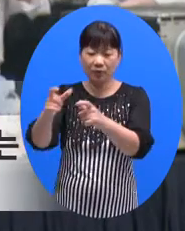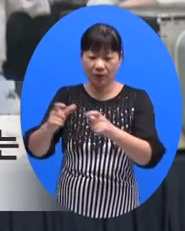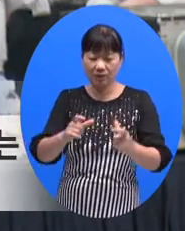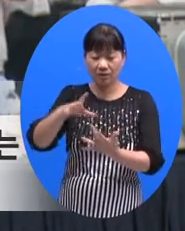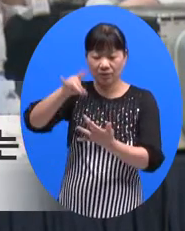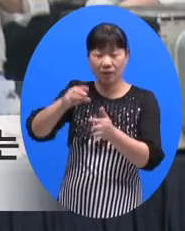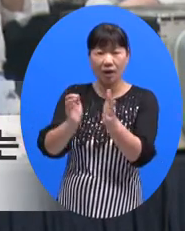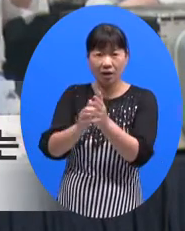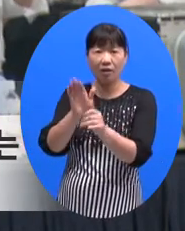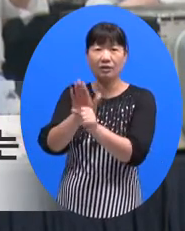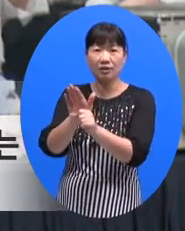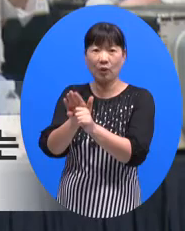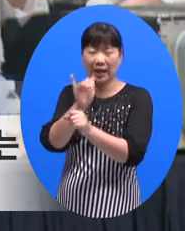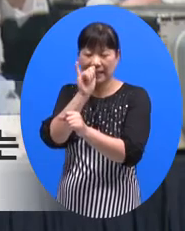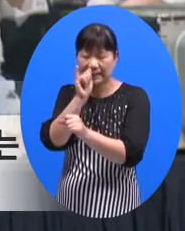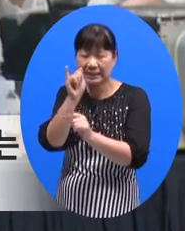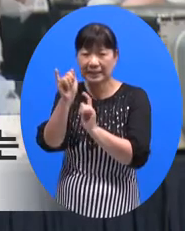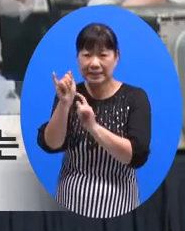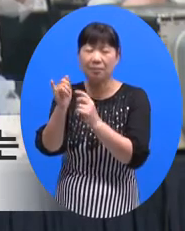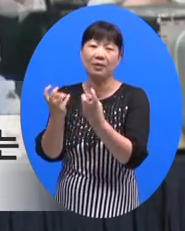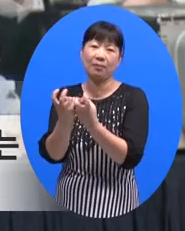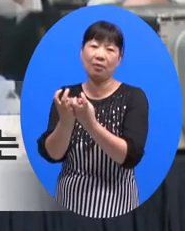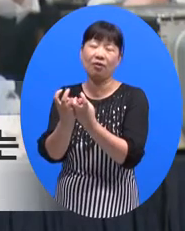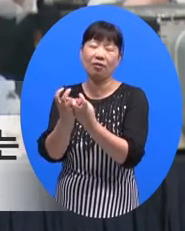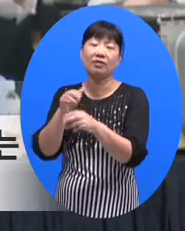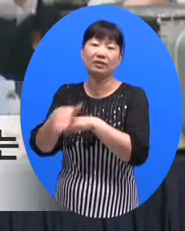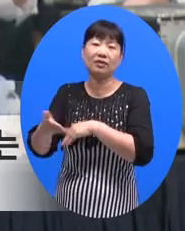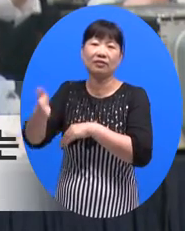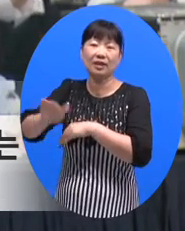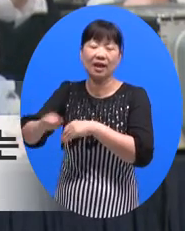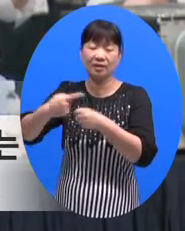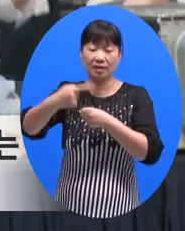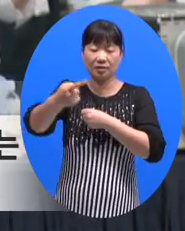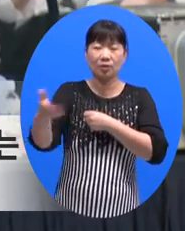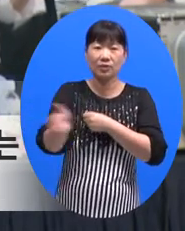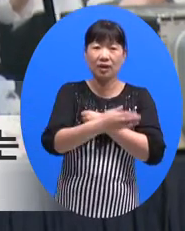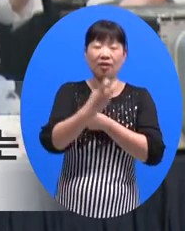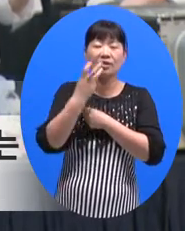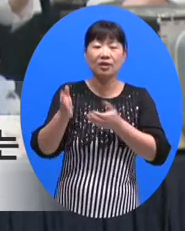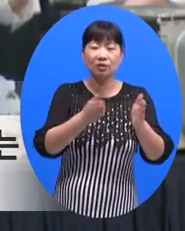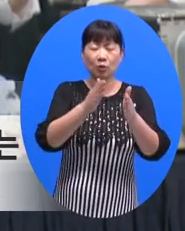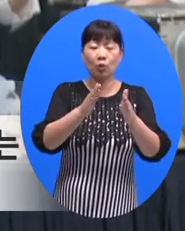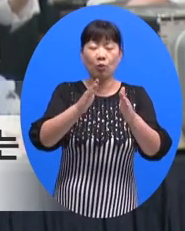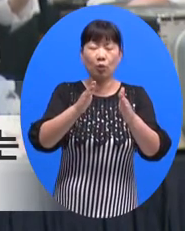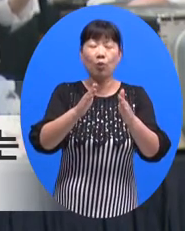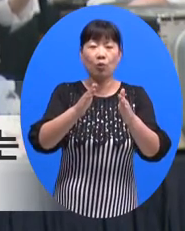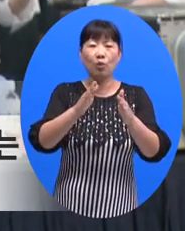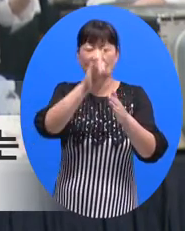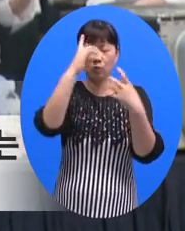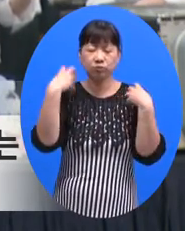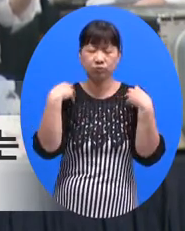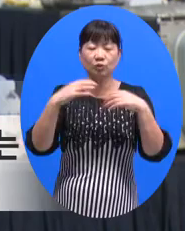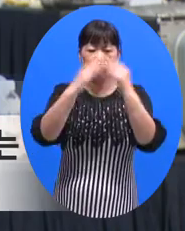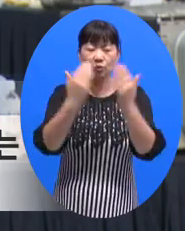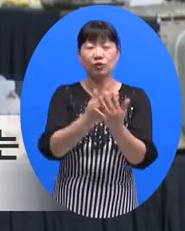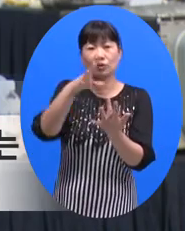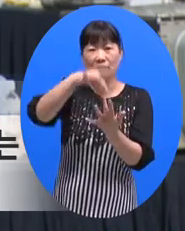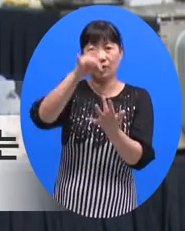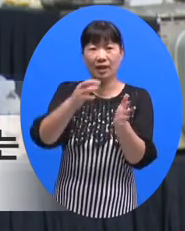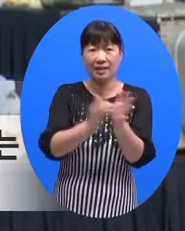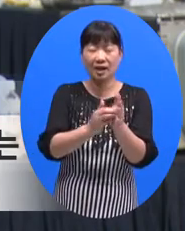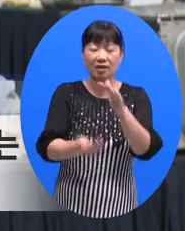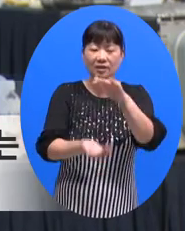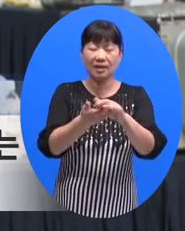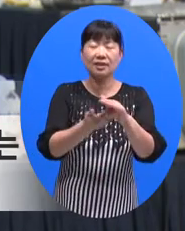선정에서 지원하는 소규모 방식이었는데 아 내년부터는 경기도에서 선정에서 최대